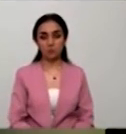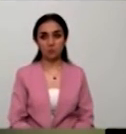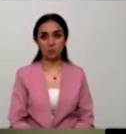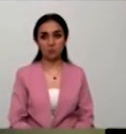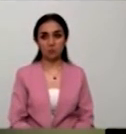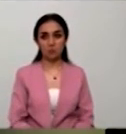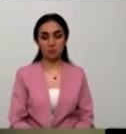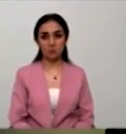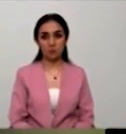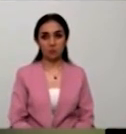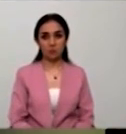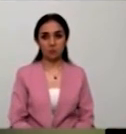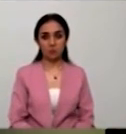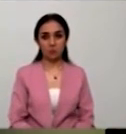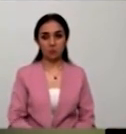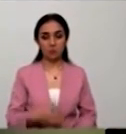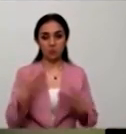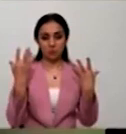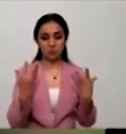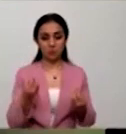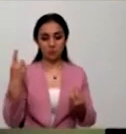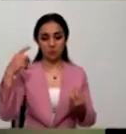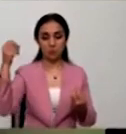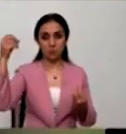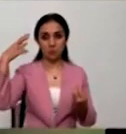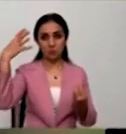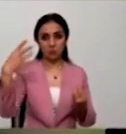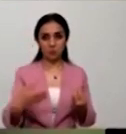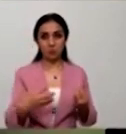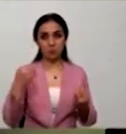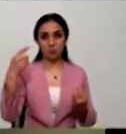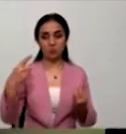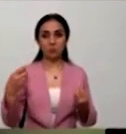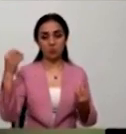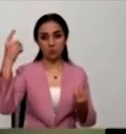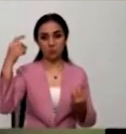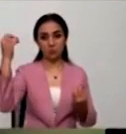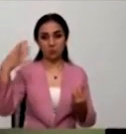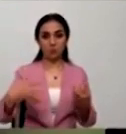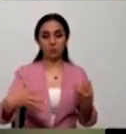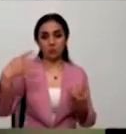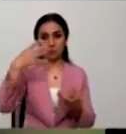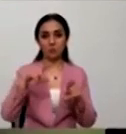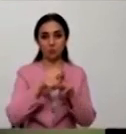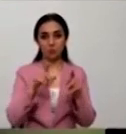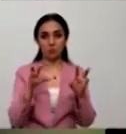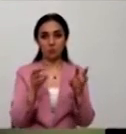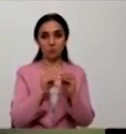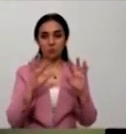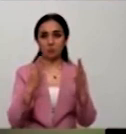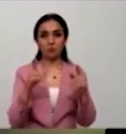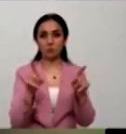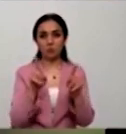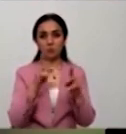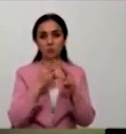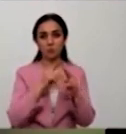İkinci hodisamiz. Kun, ya'ni quyosh botdi, quyosh chiqdi. Bu hodisamiz demak, birgalikda ro'y bermaydi.